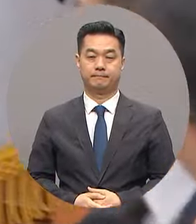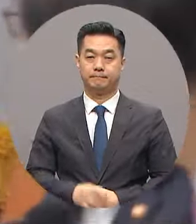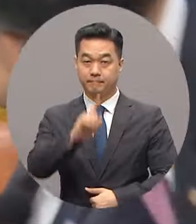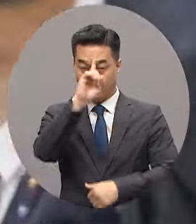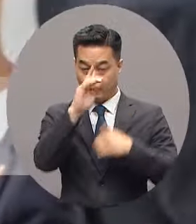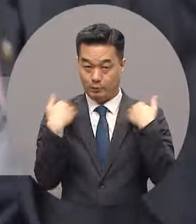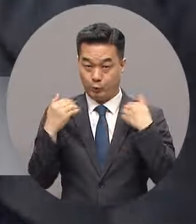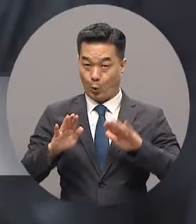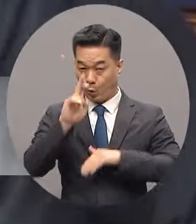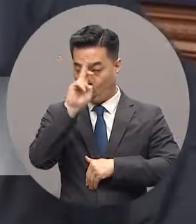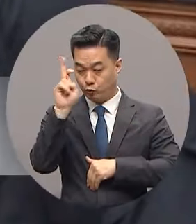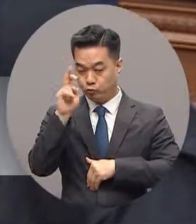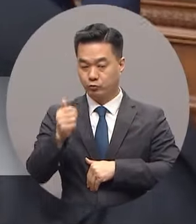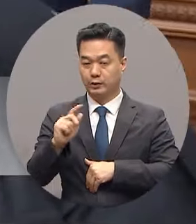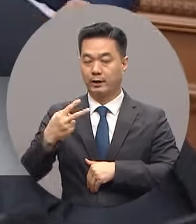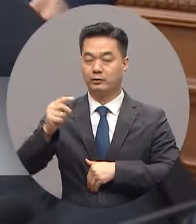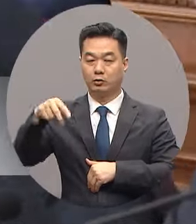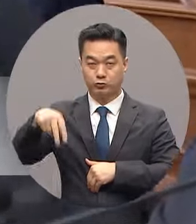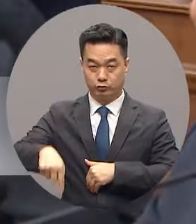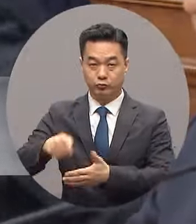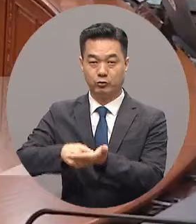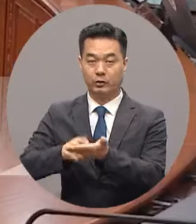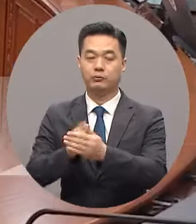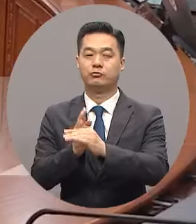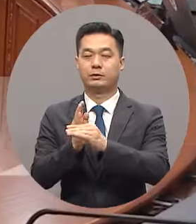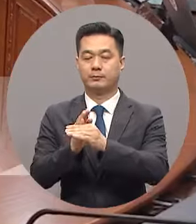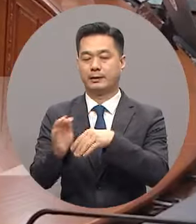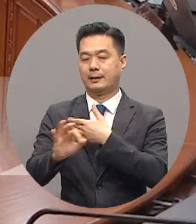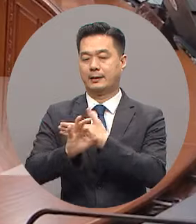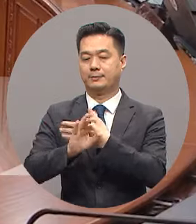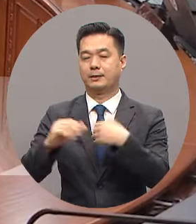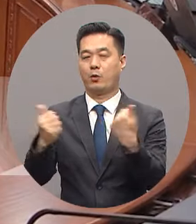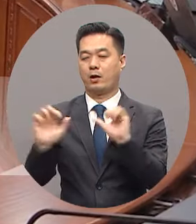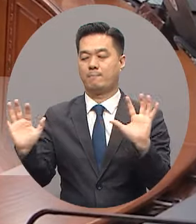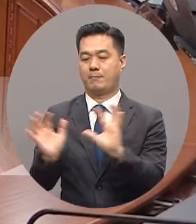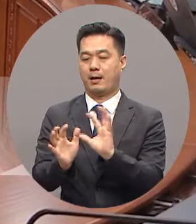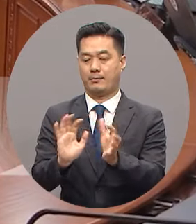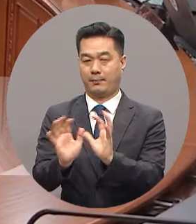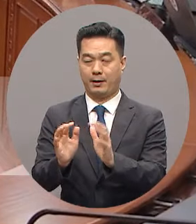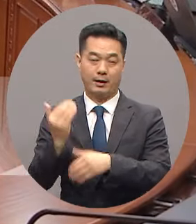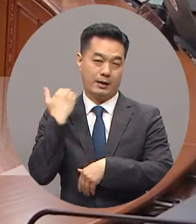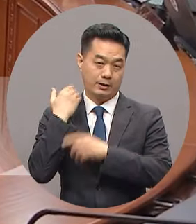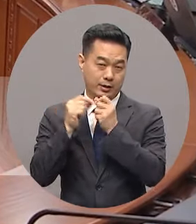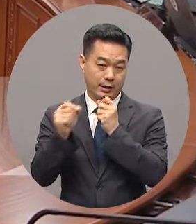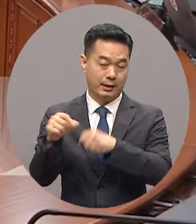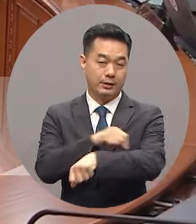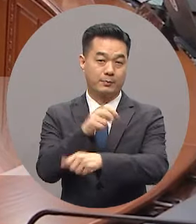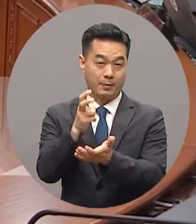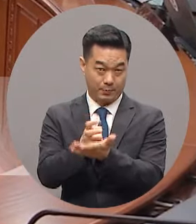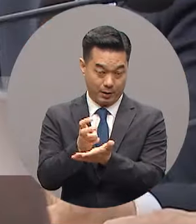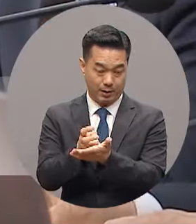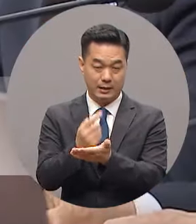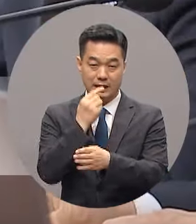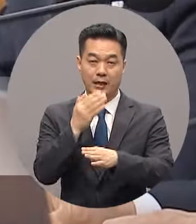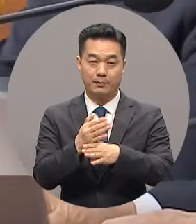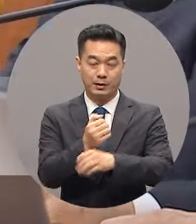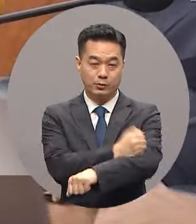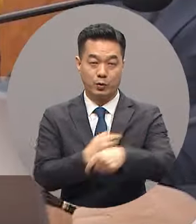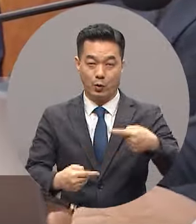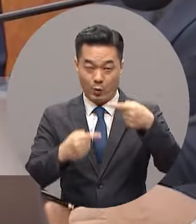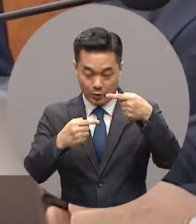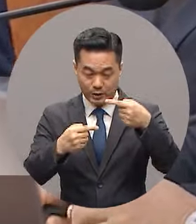정부가 오늘 오후 한덕수 국무총리 주재로 임시 국무회의를 열고 전세사기 특별법과 민주유공자법 등 4개 법안에